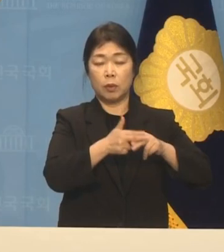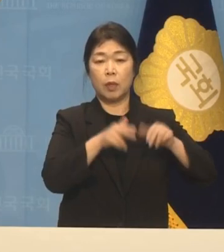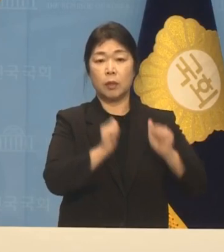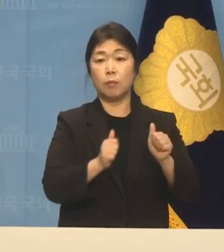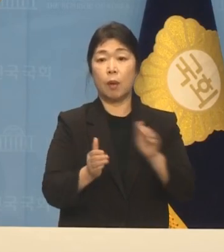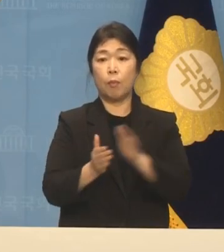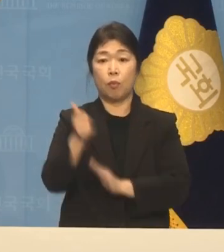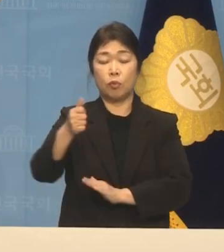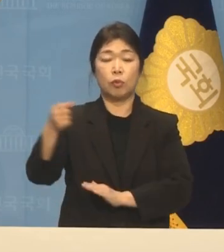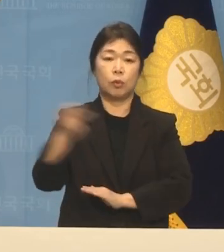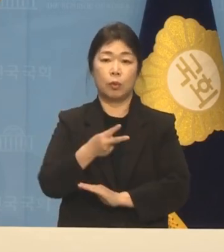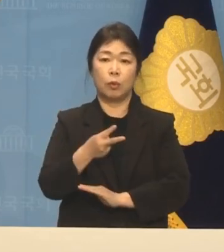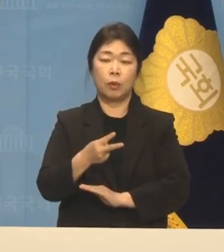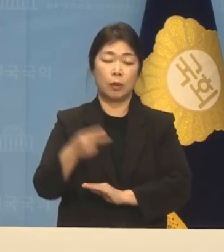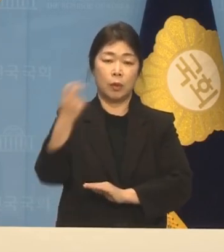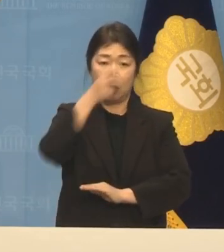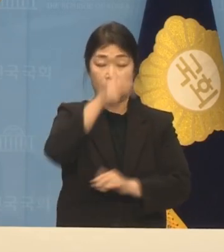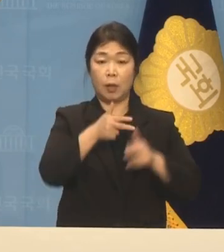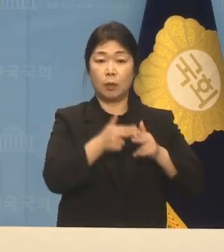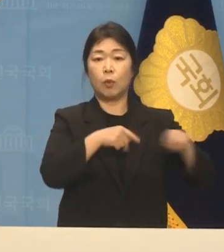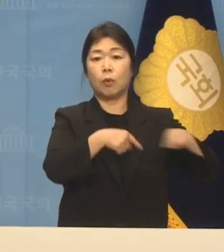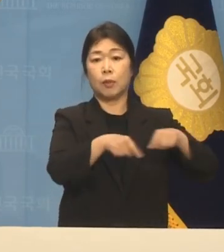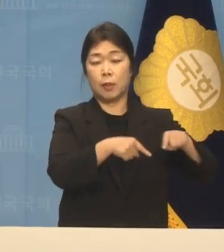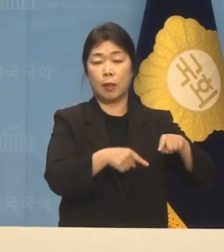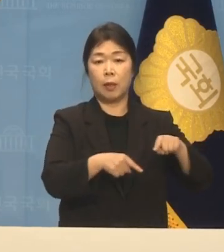검찰독재심판본부와 그리고